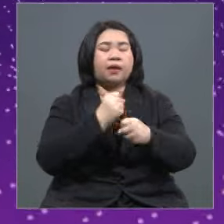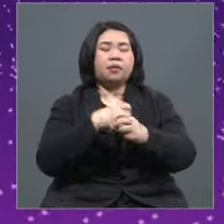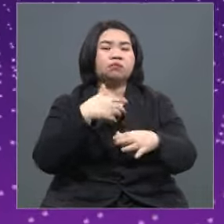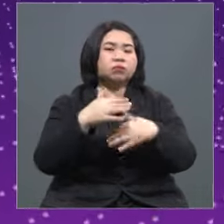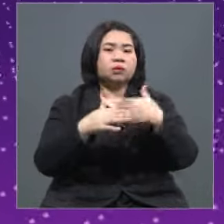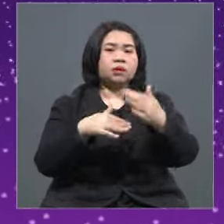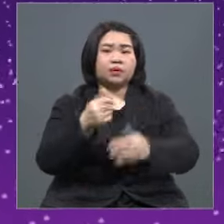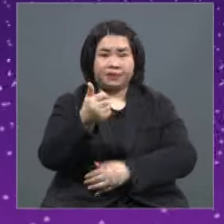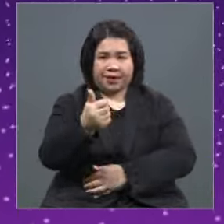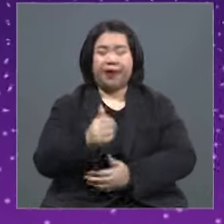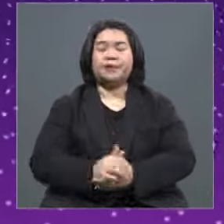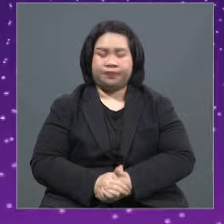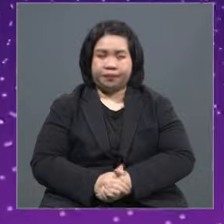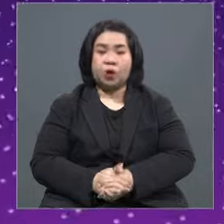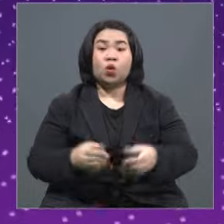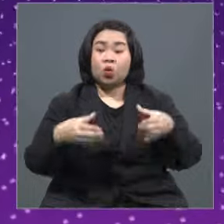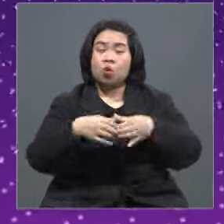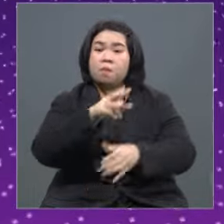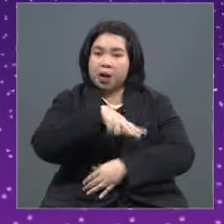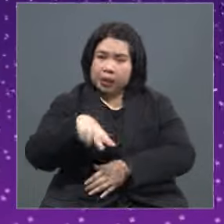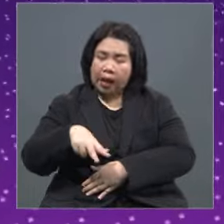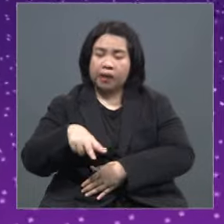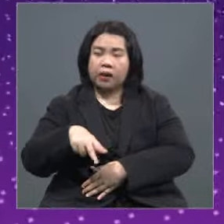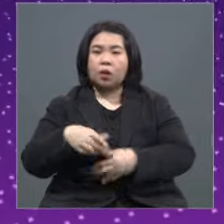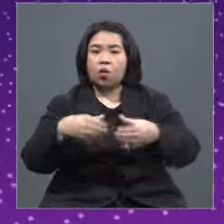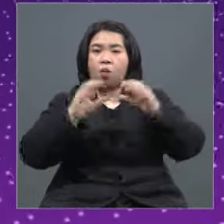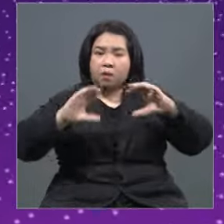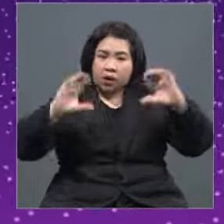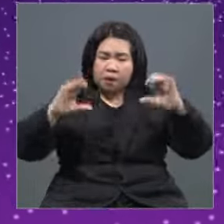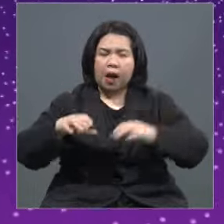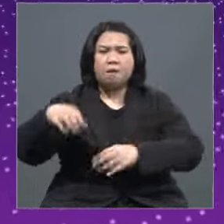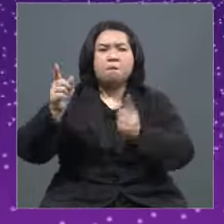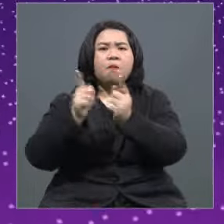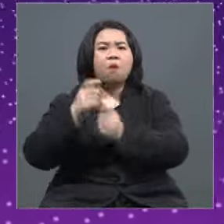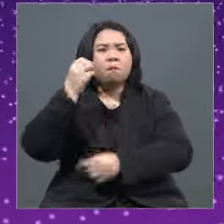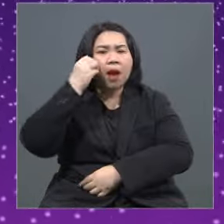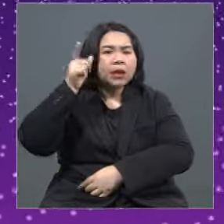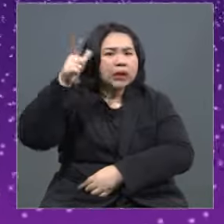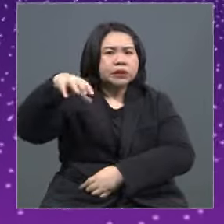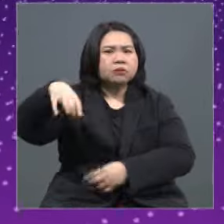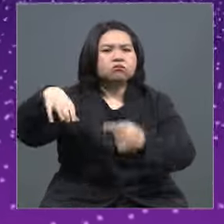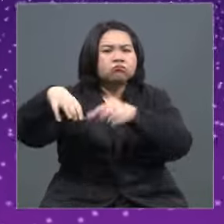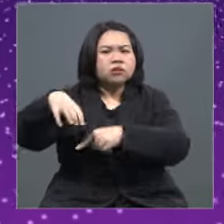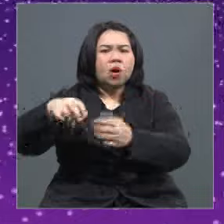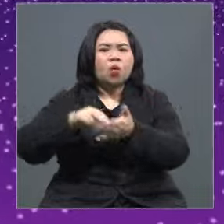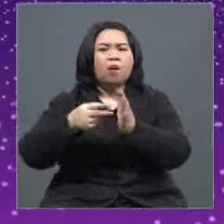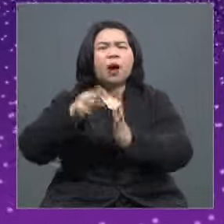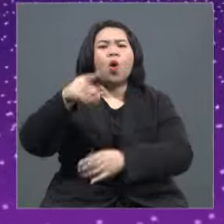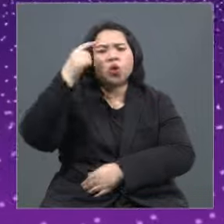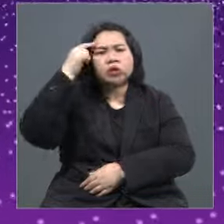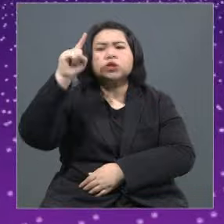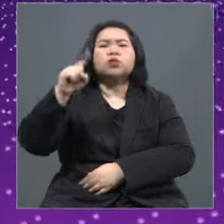วนที่แกนนำพรรคเพื่อไทยแล้วก็พรรคร่วมเข้าพบนายทักษิณเมื่อวานนี้เขาบอกว่าแค่คิดถึงกันนะครับ